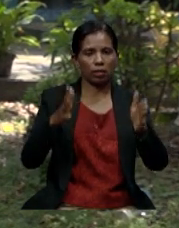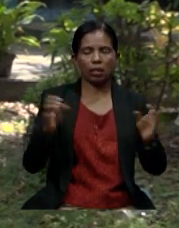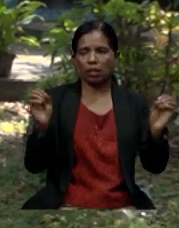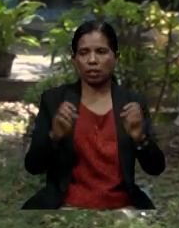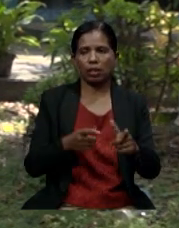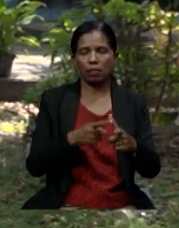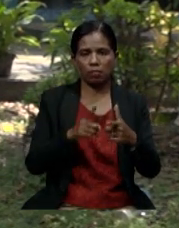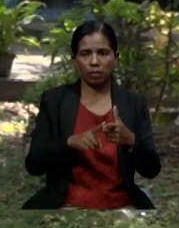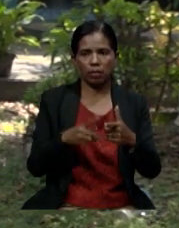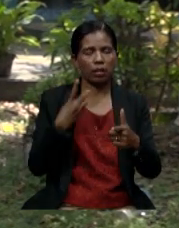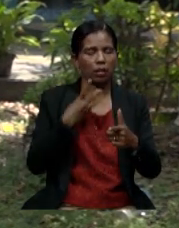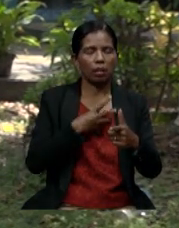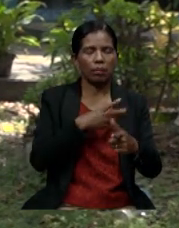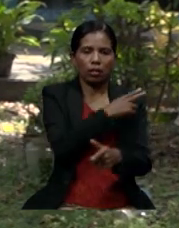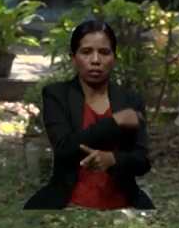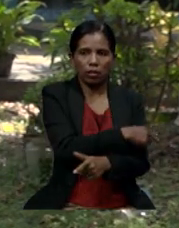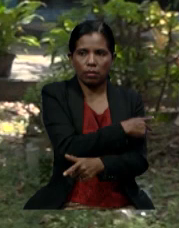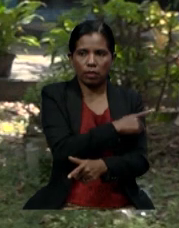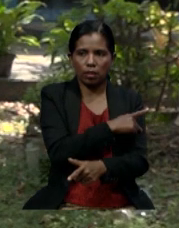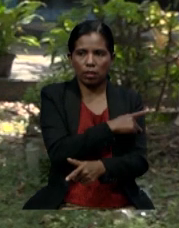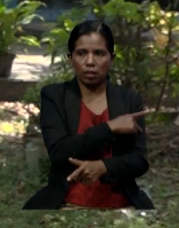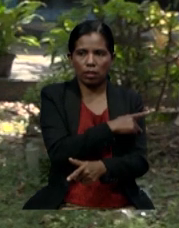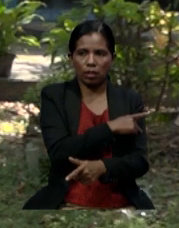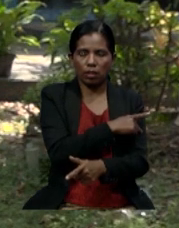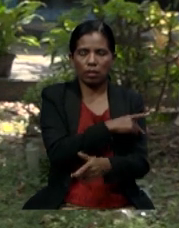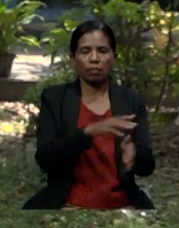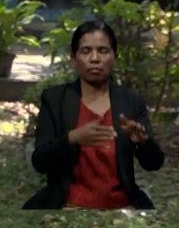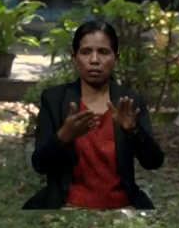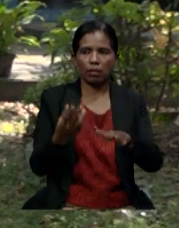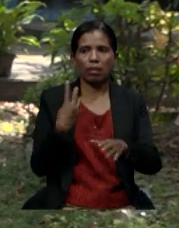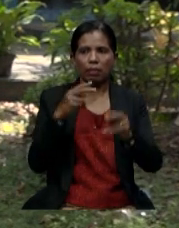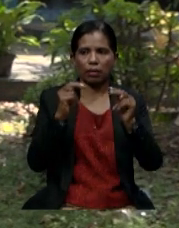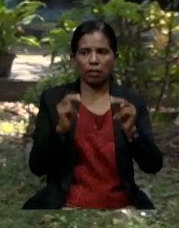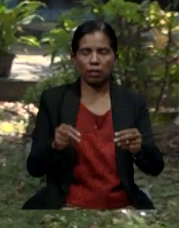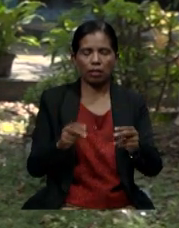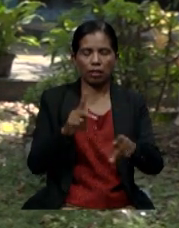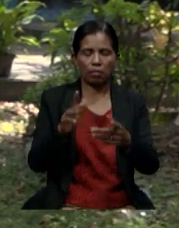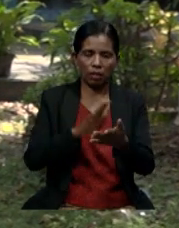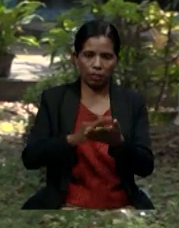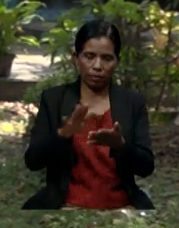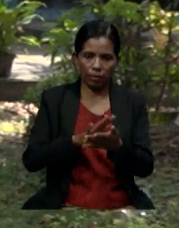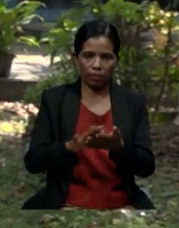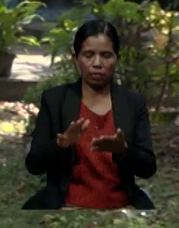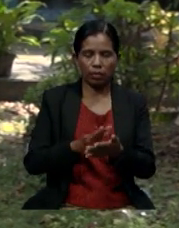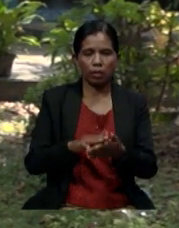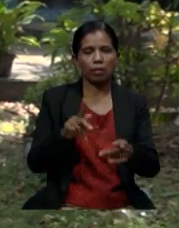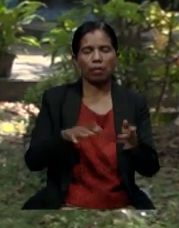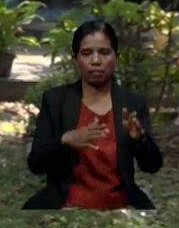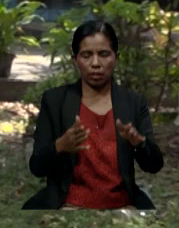aminia cleaner foi na mate persija ami persija cleaner ira halo ato